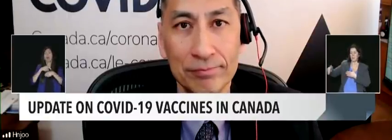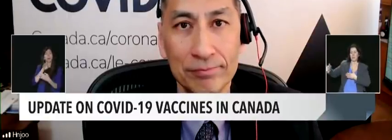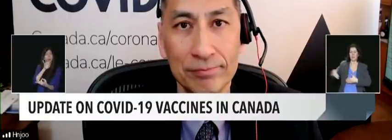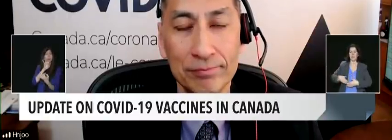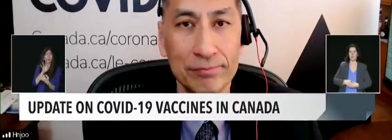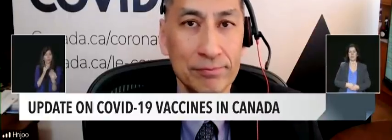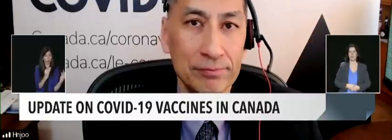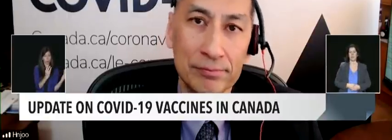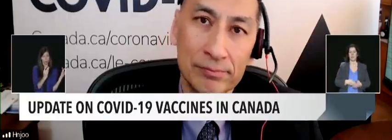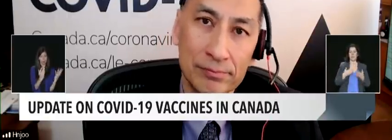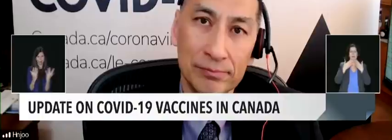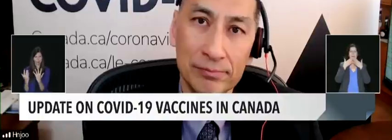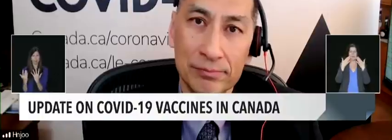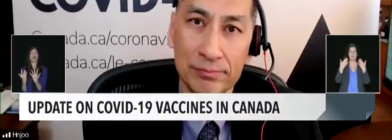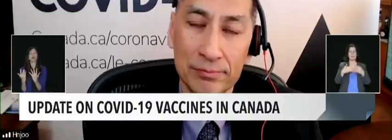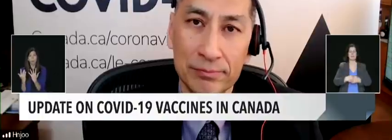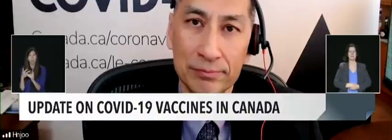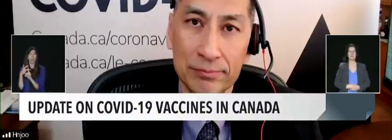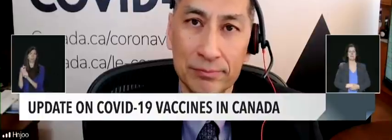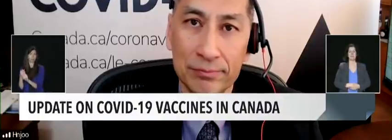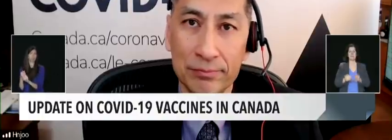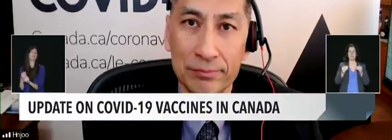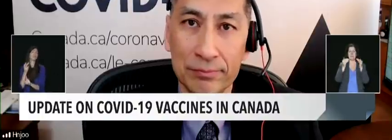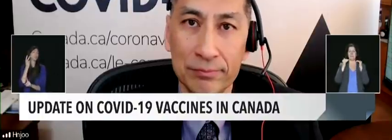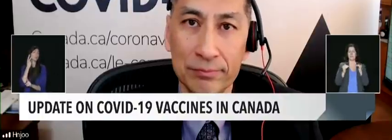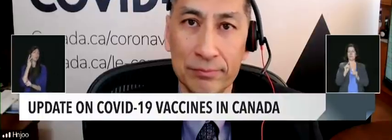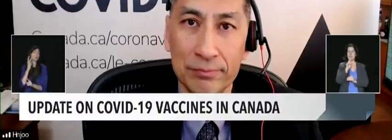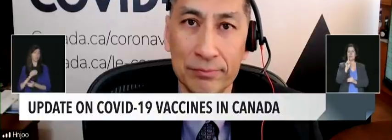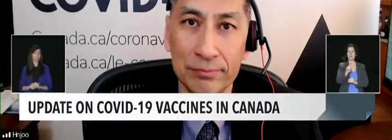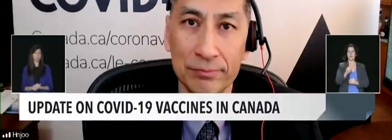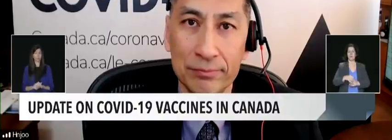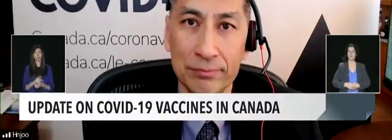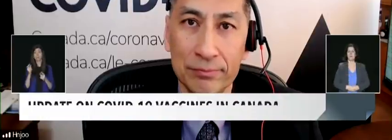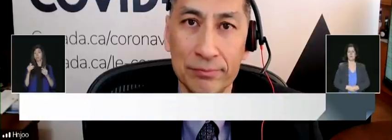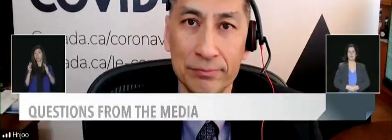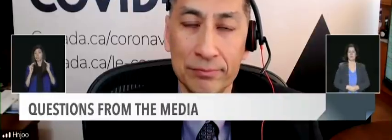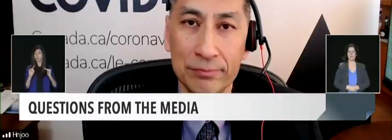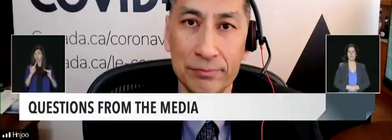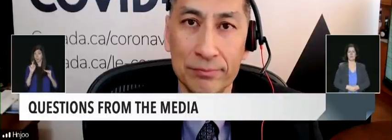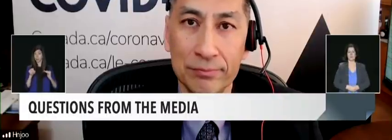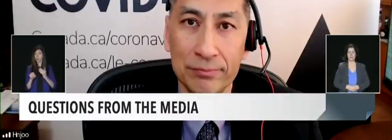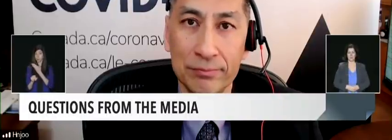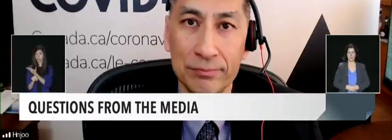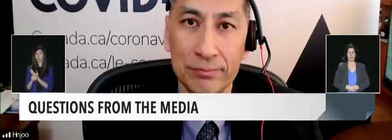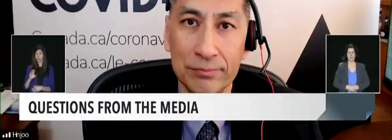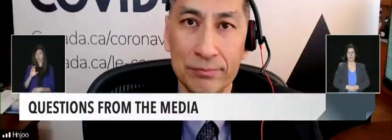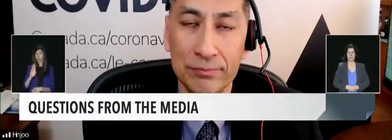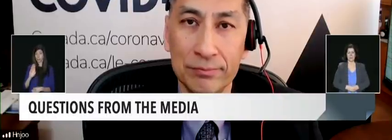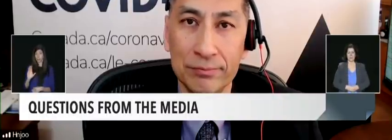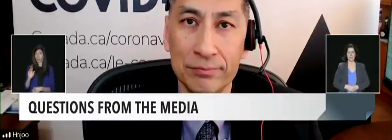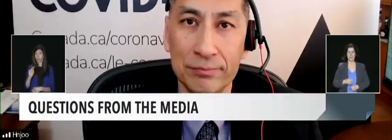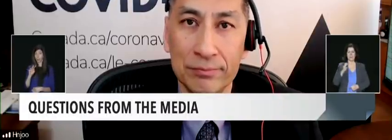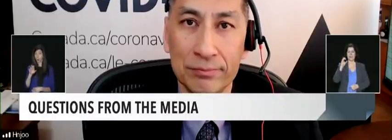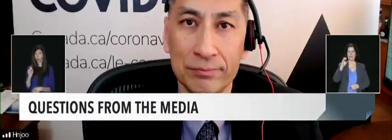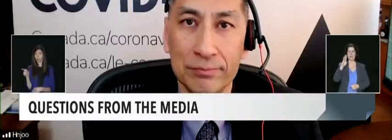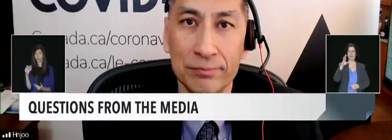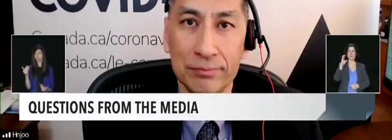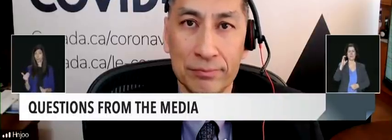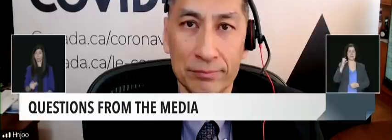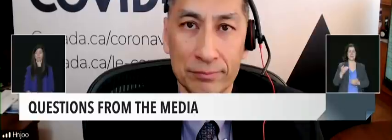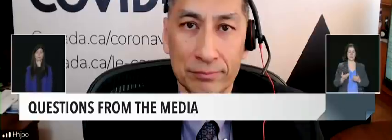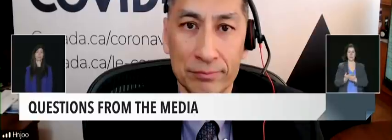Thank you. Merci. The next question is from David Thurton CBC News. Please go ahead. Your line is open.